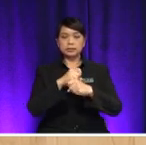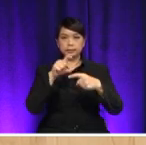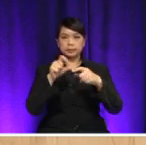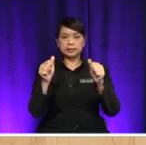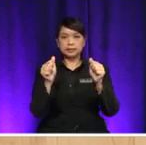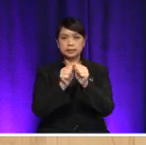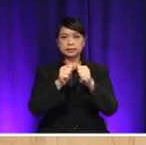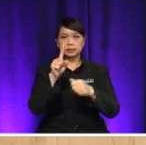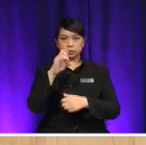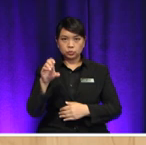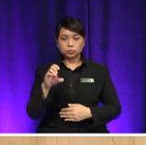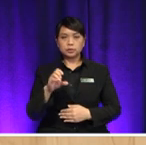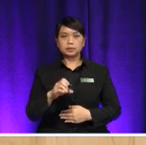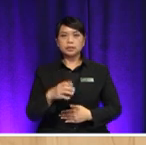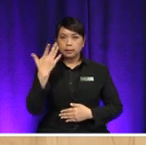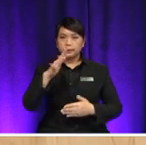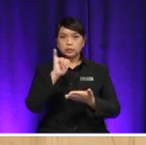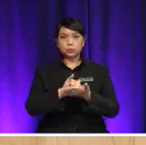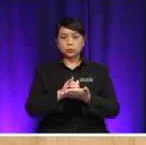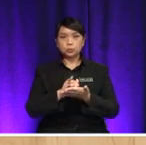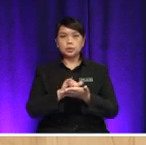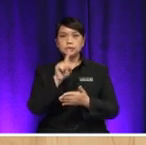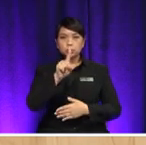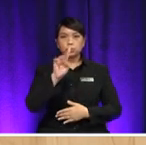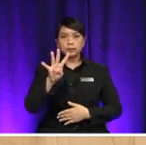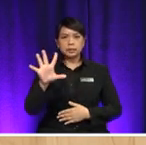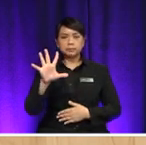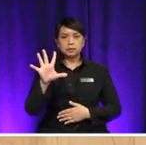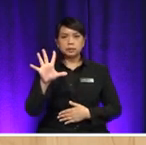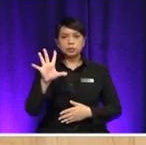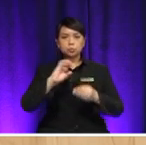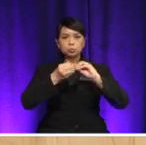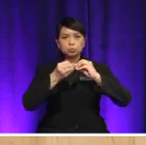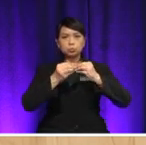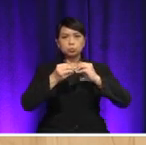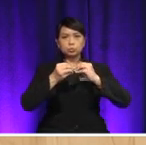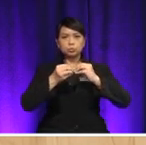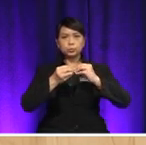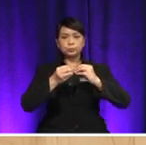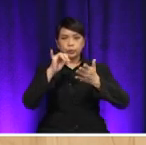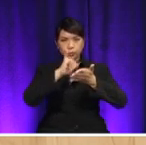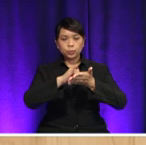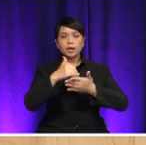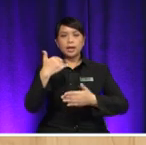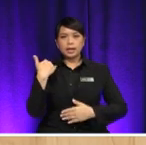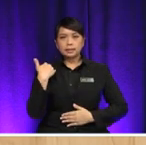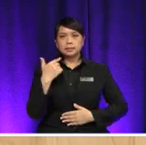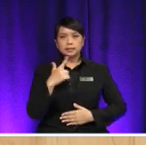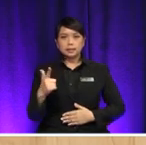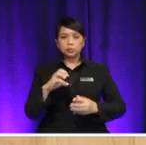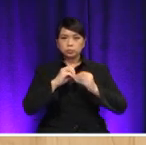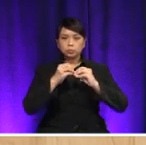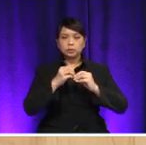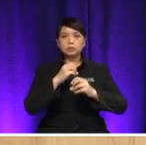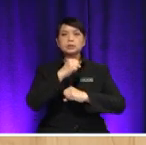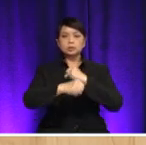inilah Oke kemudian 145 nombok indeks 145 itu adalah Sebenarnya nama index pada tahun